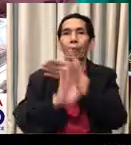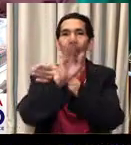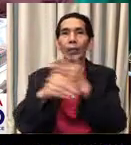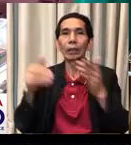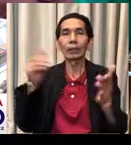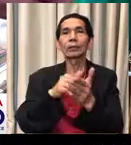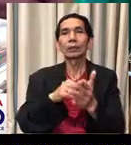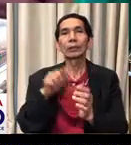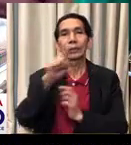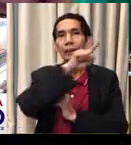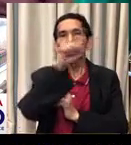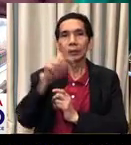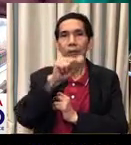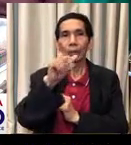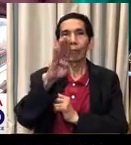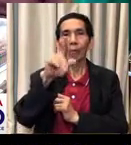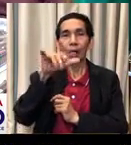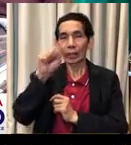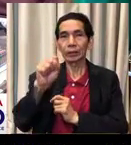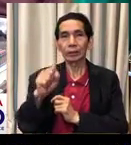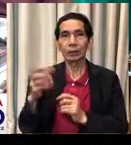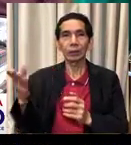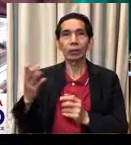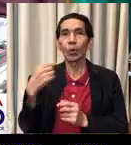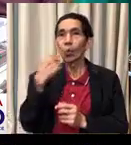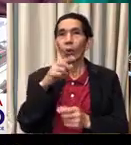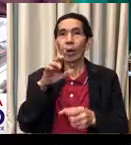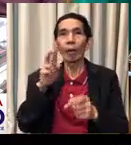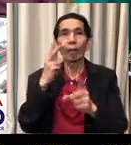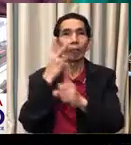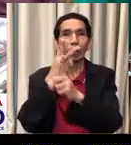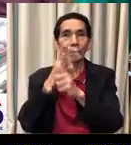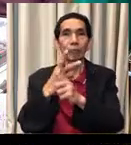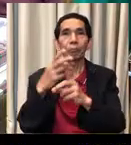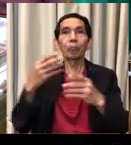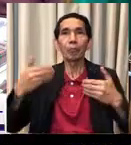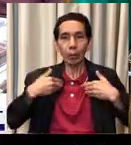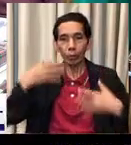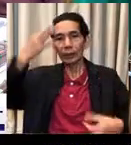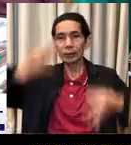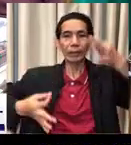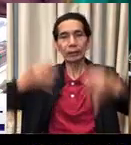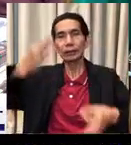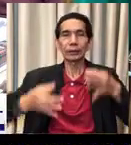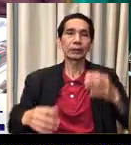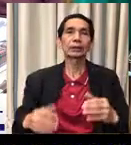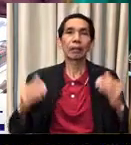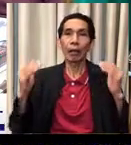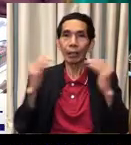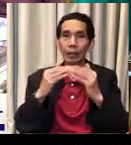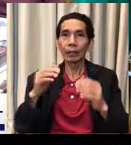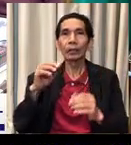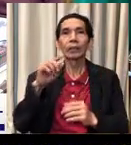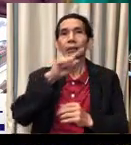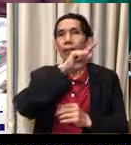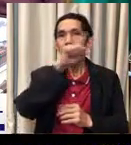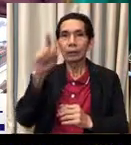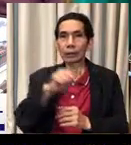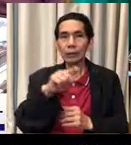mga taga-Sambales, pumanatag na kayo. O kung sino man ang biktima na ito, mabibigyan na kayo ng justisya. O, Sambales.